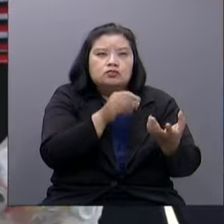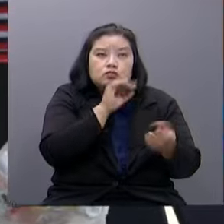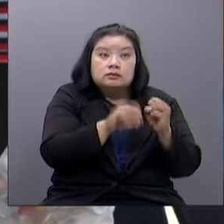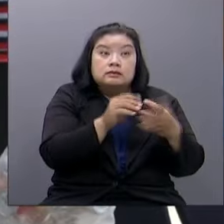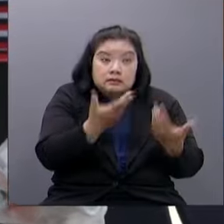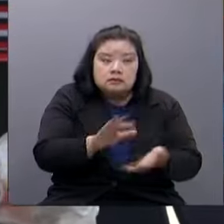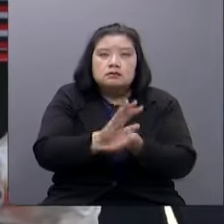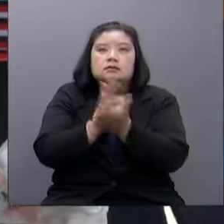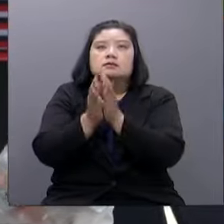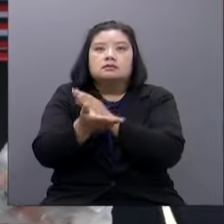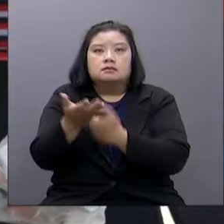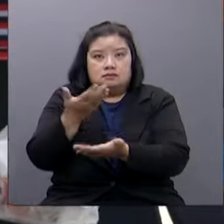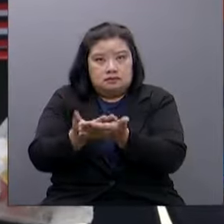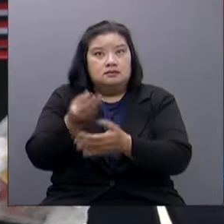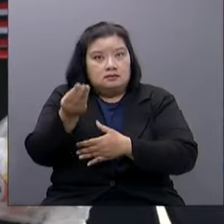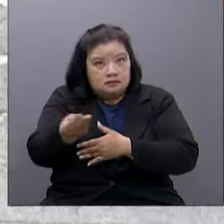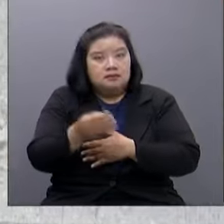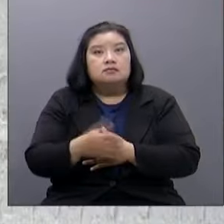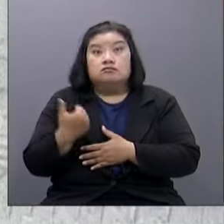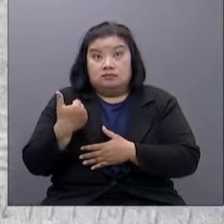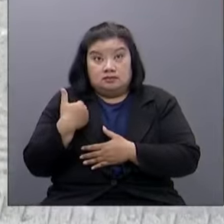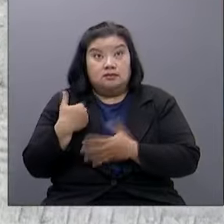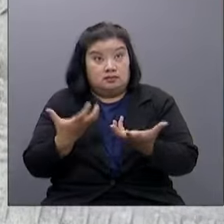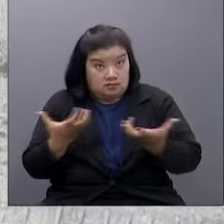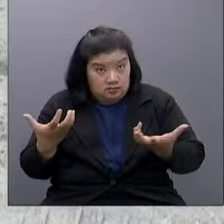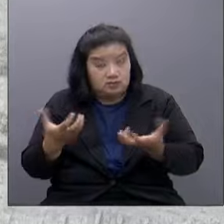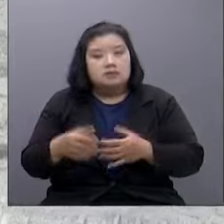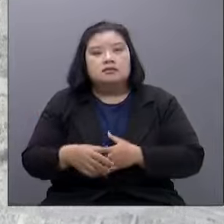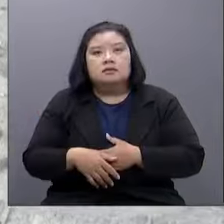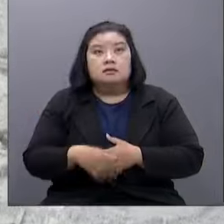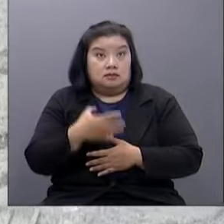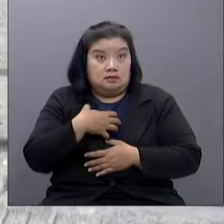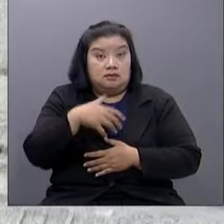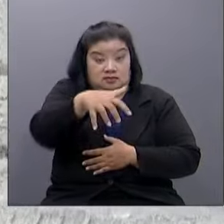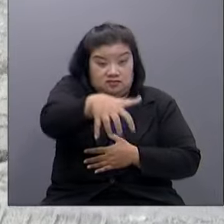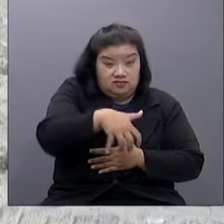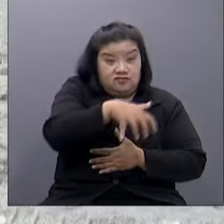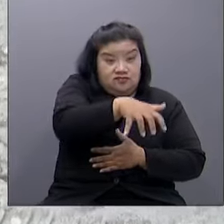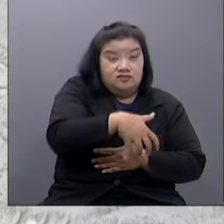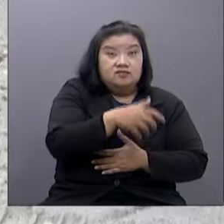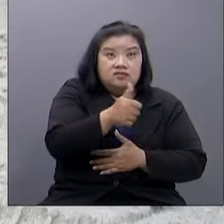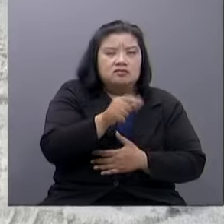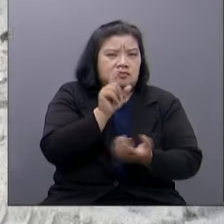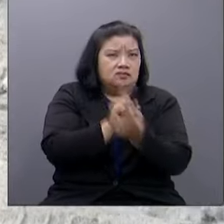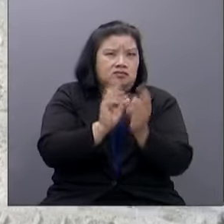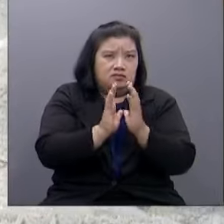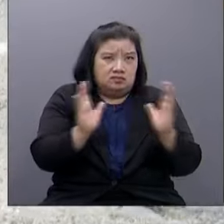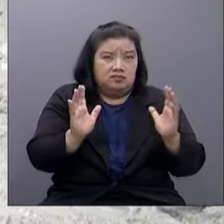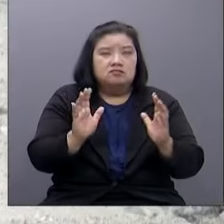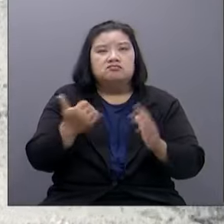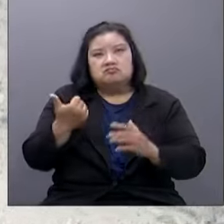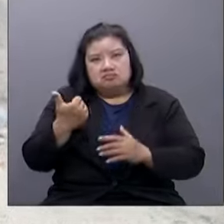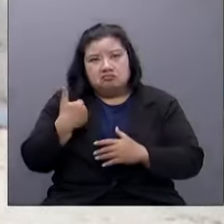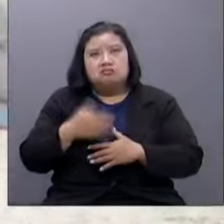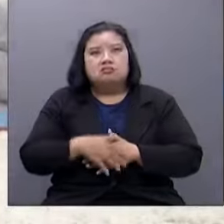เงี้ยที่ใช้แล้วก็จะมีอุปกรณ์ให้คุณไปเก็บไอ้ขยะแฝงทรายที่เราหมายถึงคือส่วนใหญ่จะเป็นขยะจากกิจกรรม